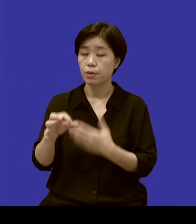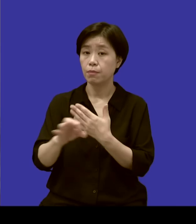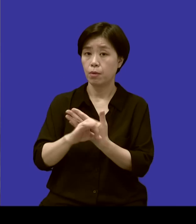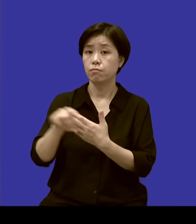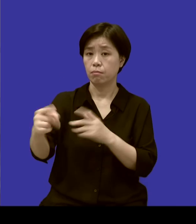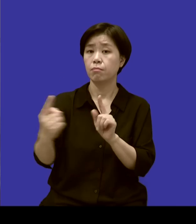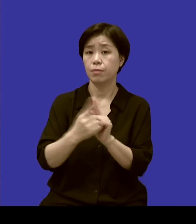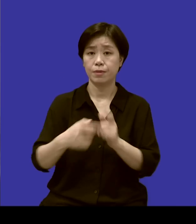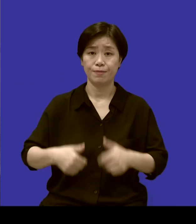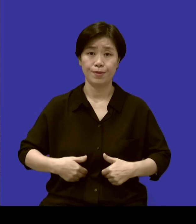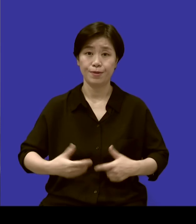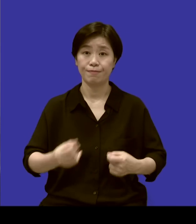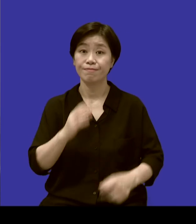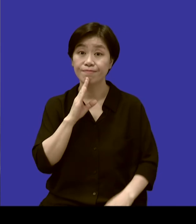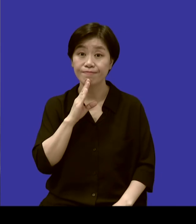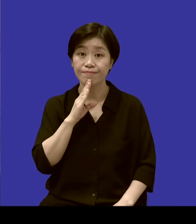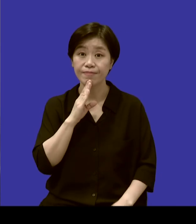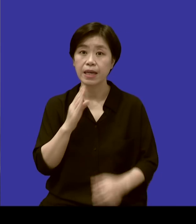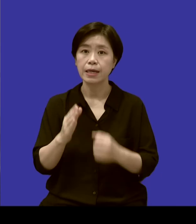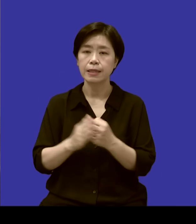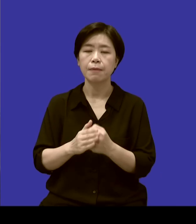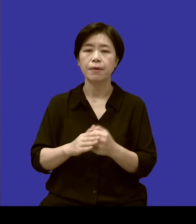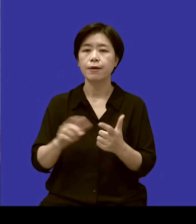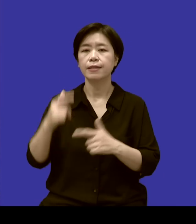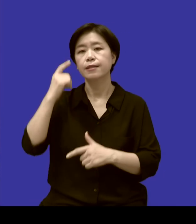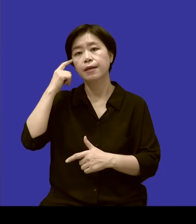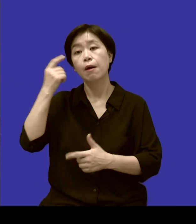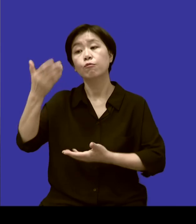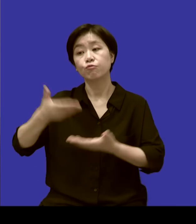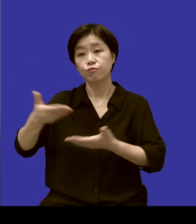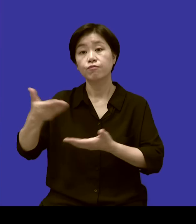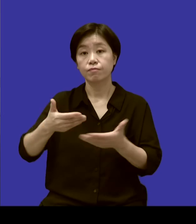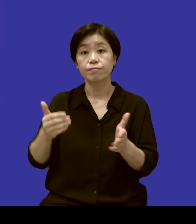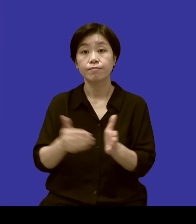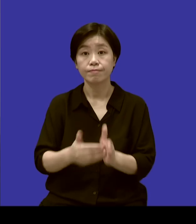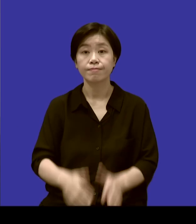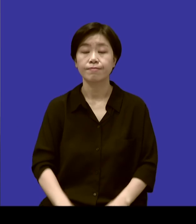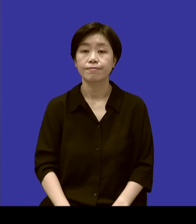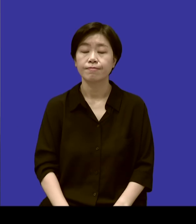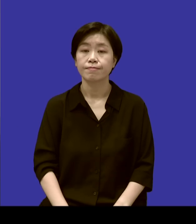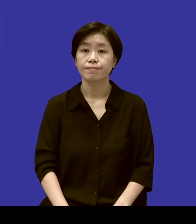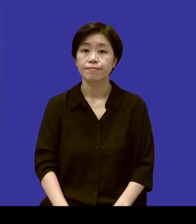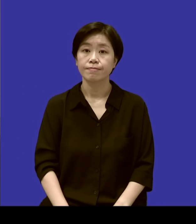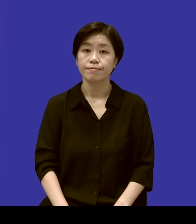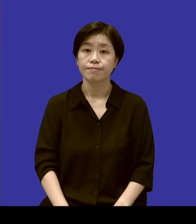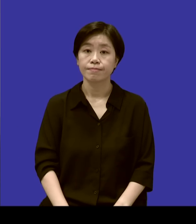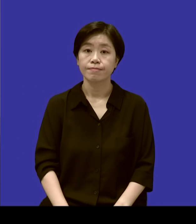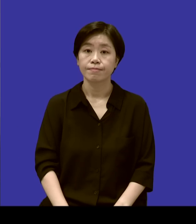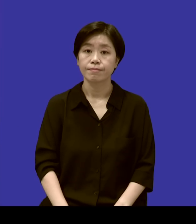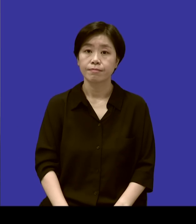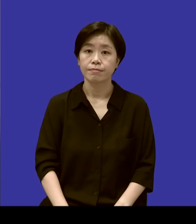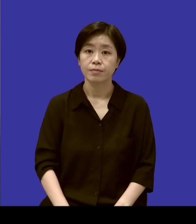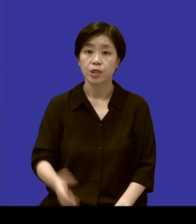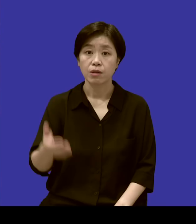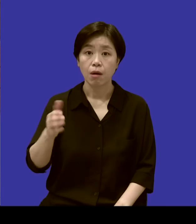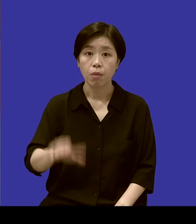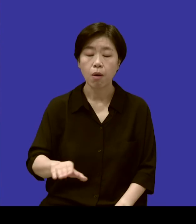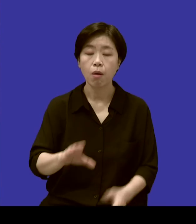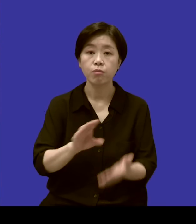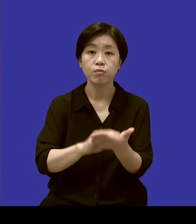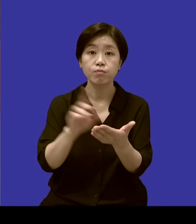자잖아요. 그런 자들에게 반드시 하나님의 역사가 있으니까. 네. 근데 다 지금 죽기 일보 직전이야